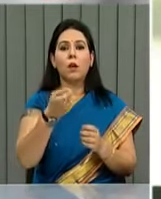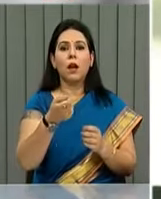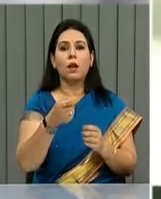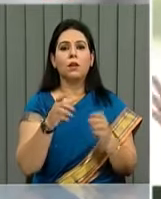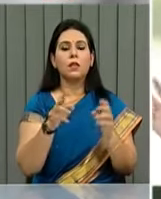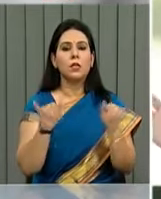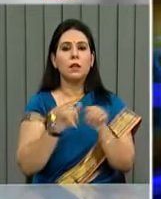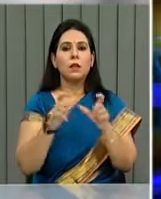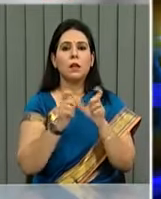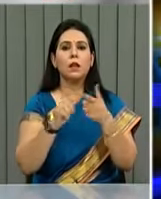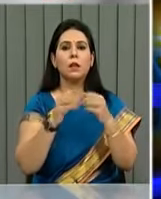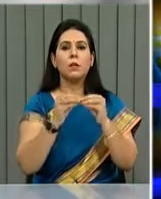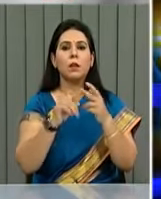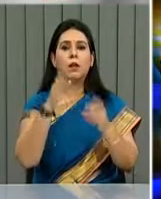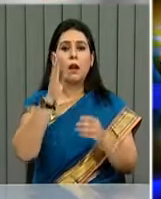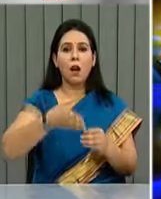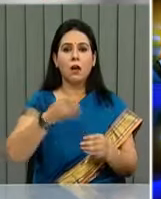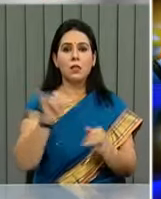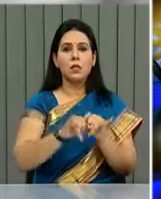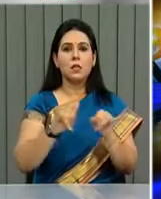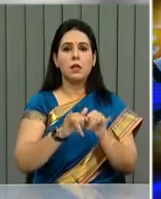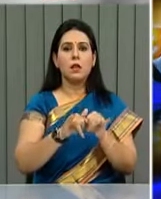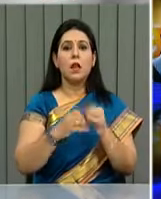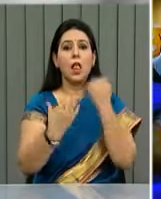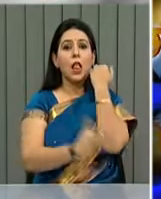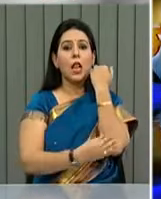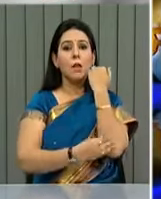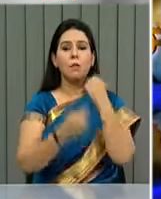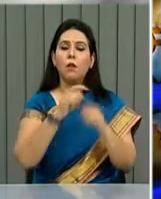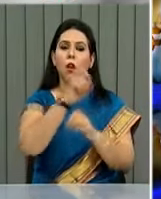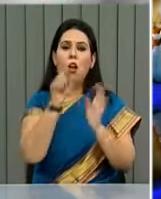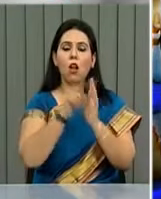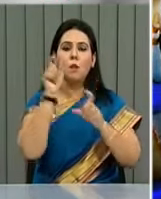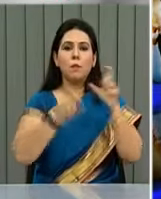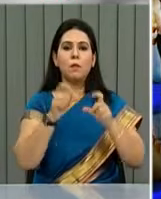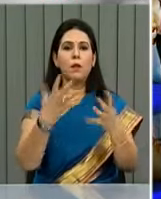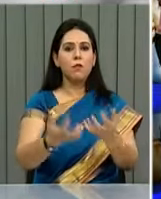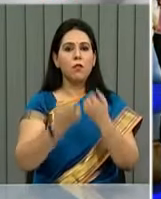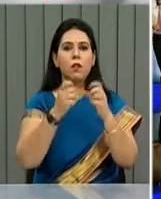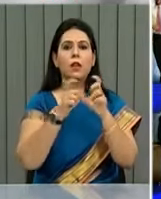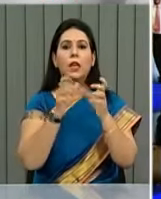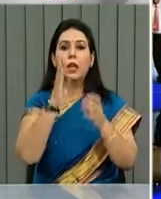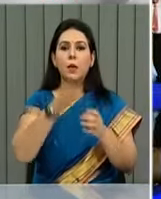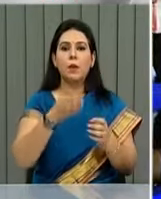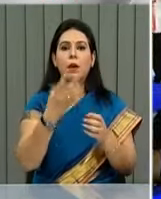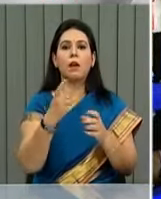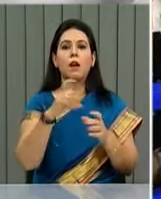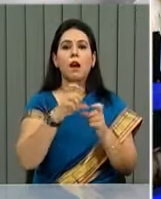है, और आज करोड़ों लोग गरीब लोगों को भी वो कार्ड मिल गया जिसका वो प्रयोग कर सकते हैं। इसी को